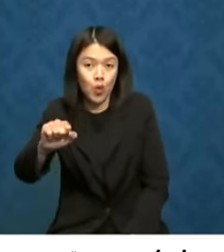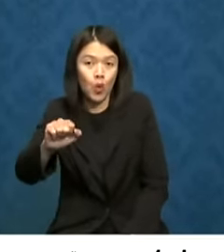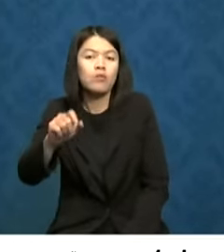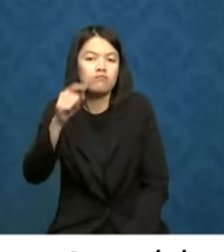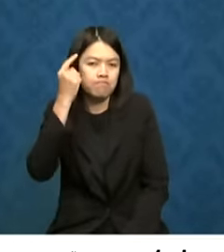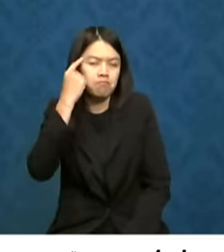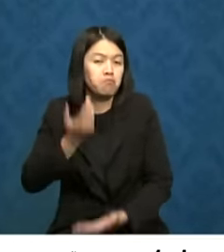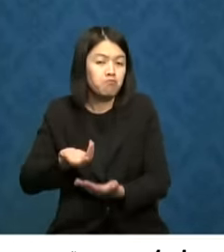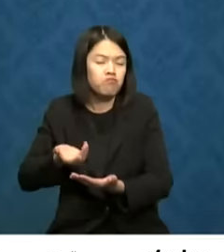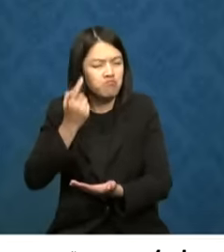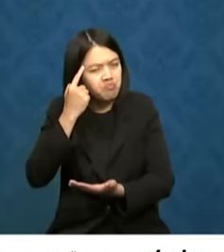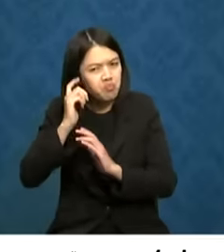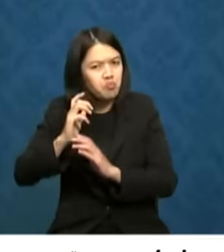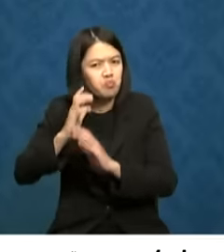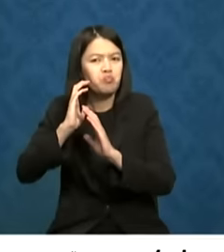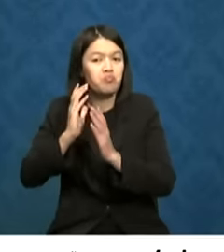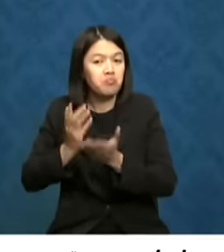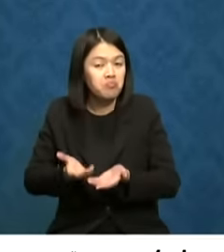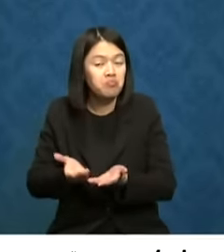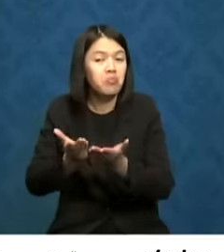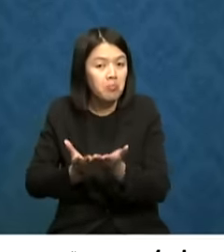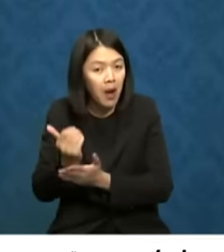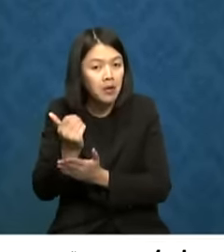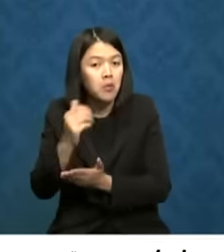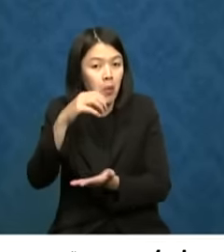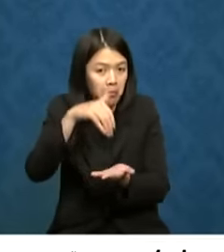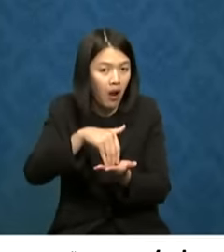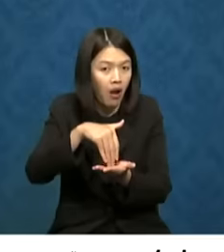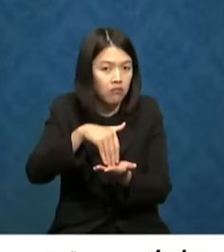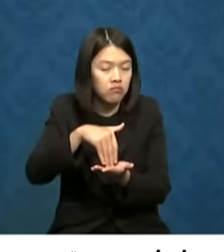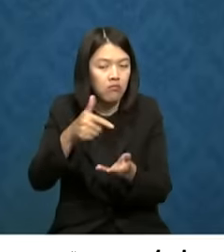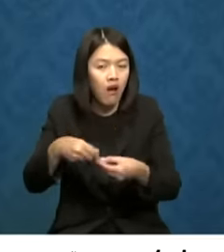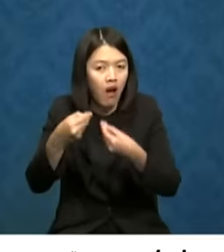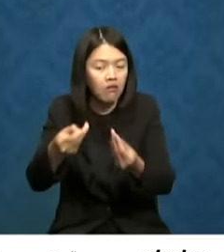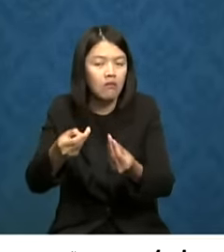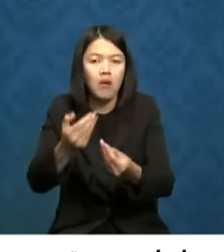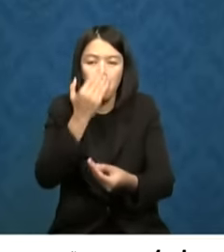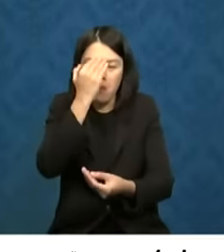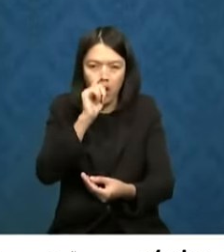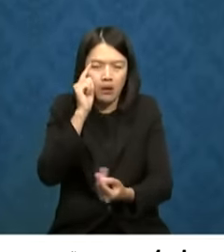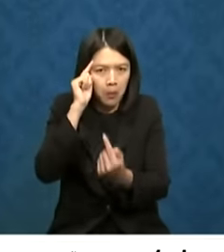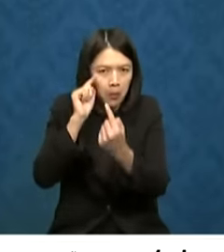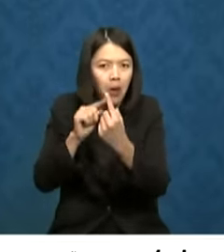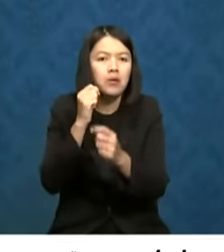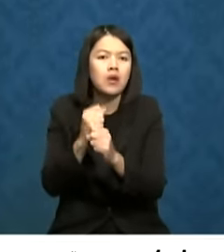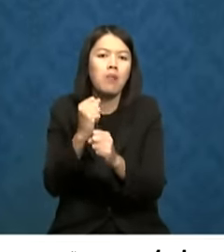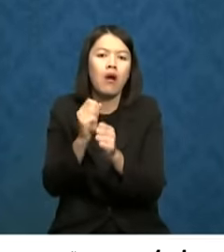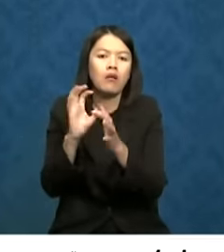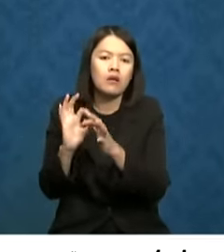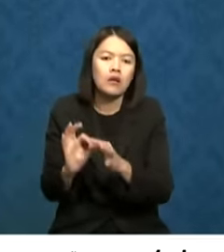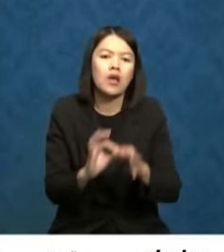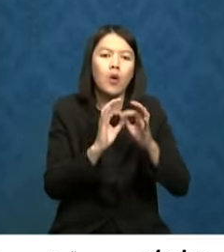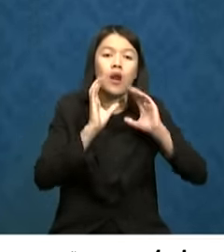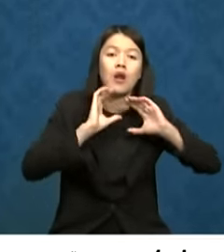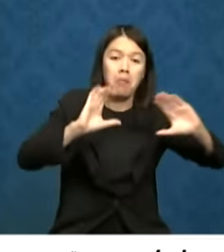ทวนในการอนุมัติให้ผ่านงบกลางก้อนนี้เพื่อที่จะดำเนินการให้สอดคล้องกับสิ่งที่